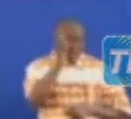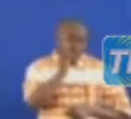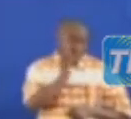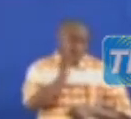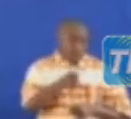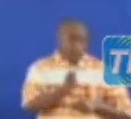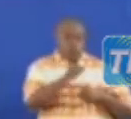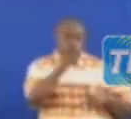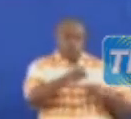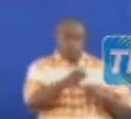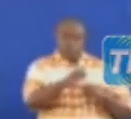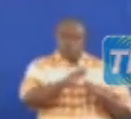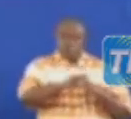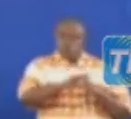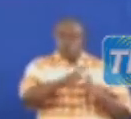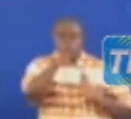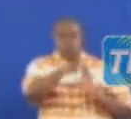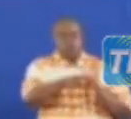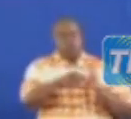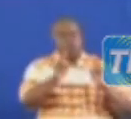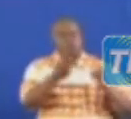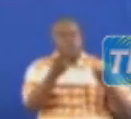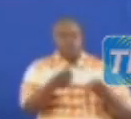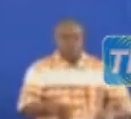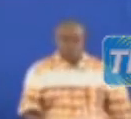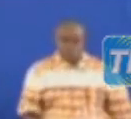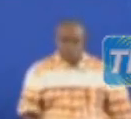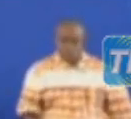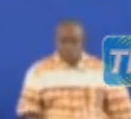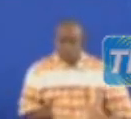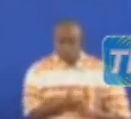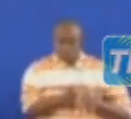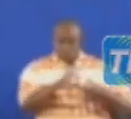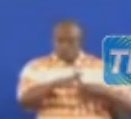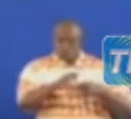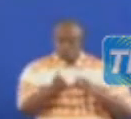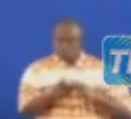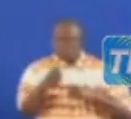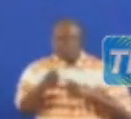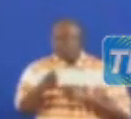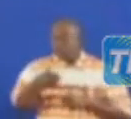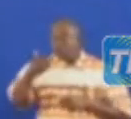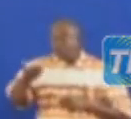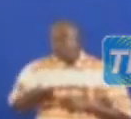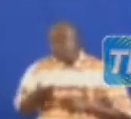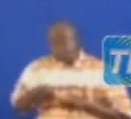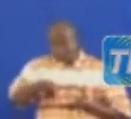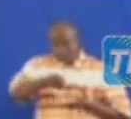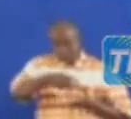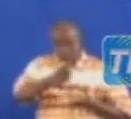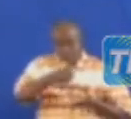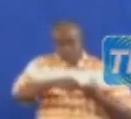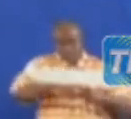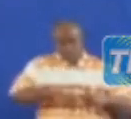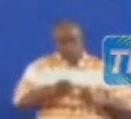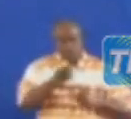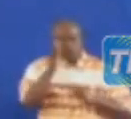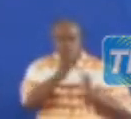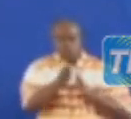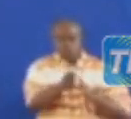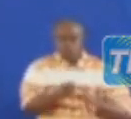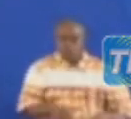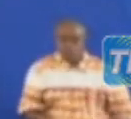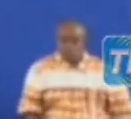wa kibenki kama ilivyoelekezwa na Mheshimiwa Rais, kuratibu uendelezaji wa vijiji na miji kwenye mamlaka za serikali za